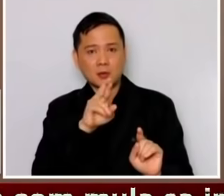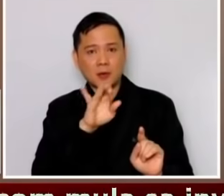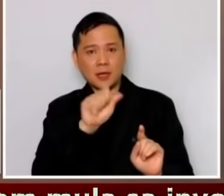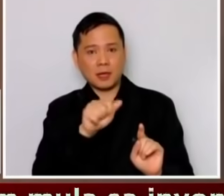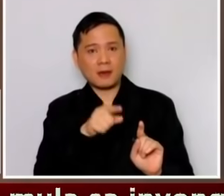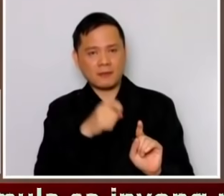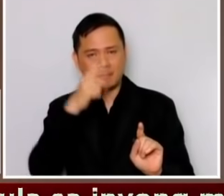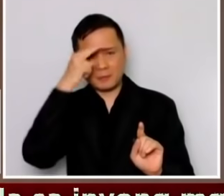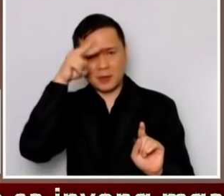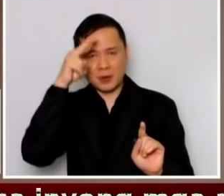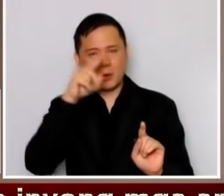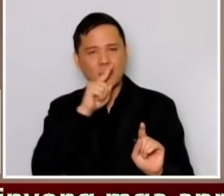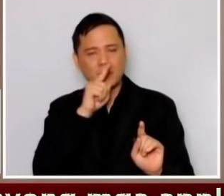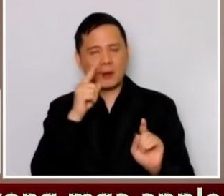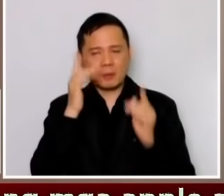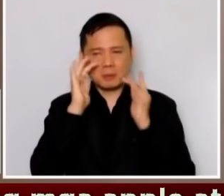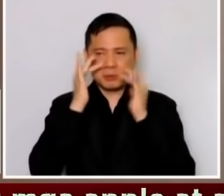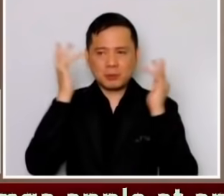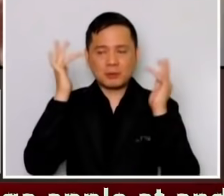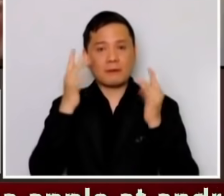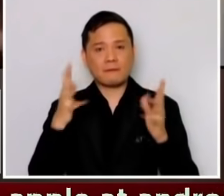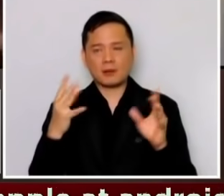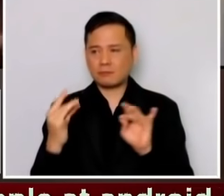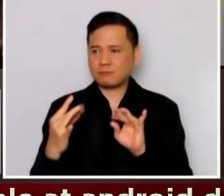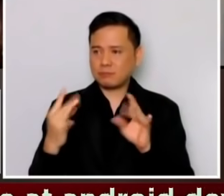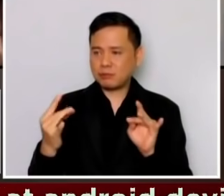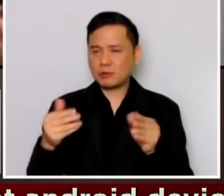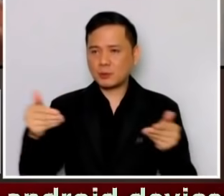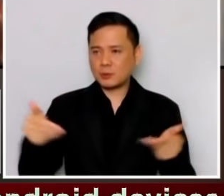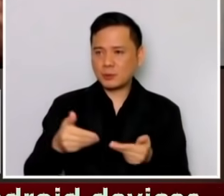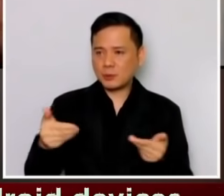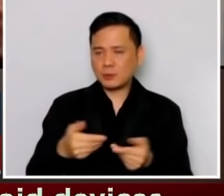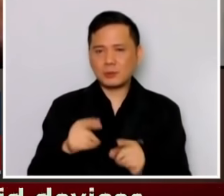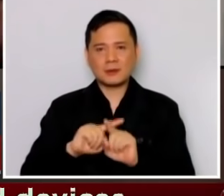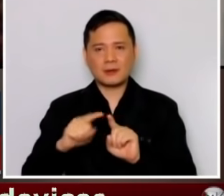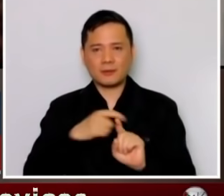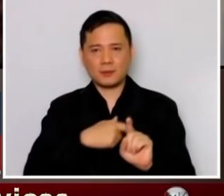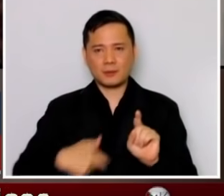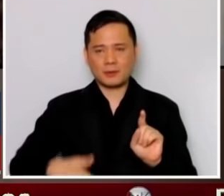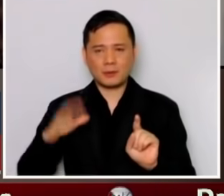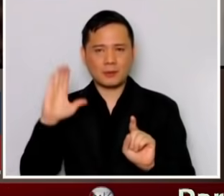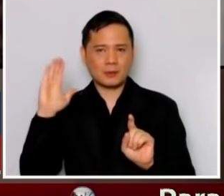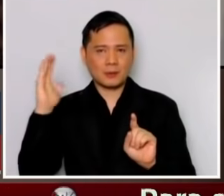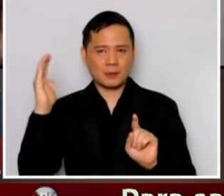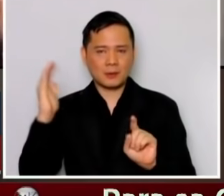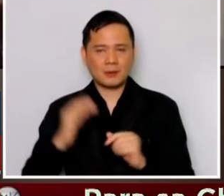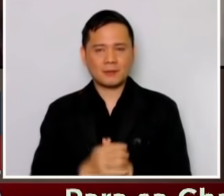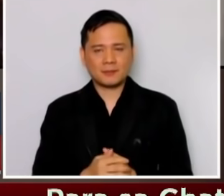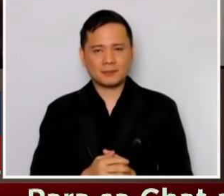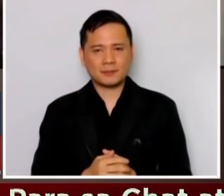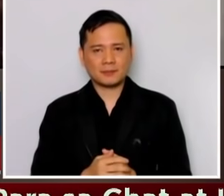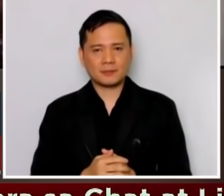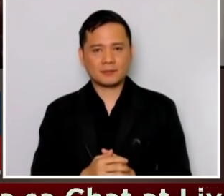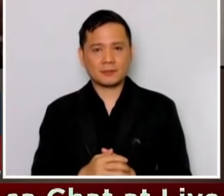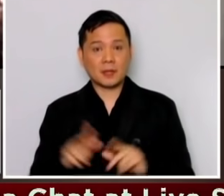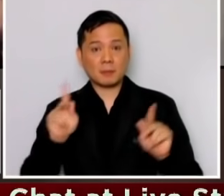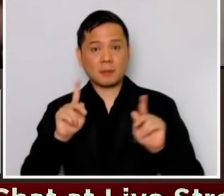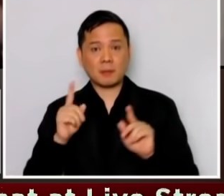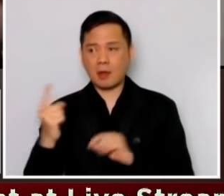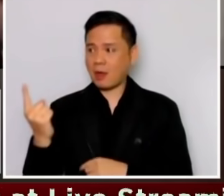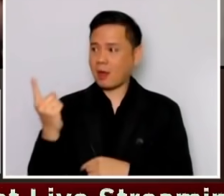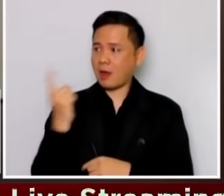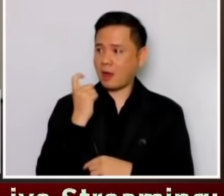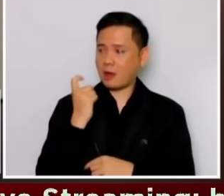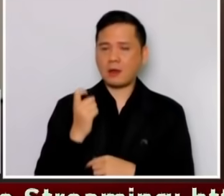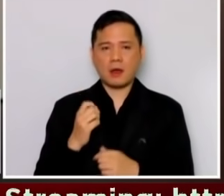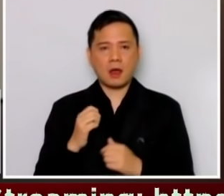na nakilala na ang ilang kandidata. They have been asking me how was my journey as Miss